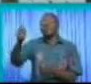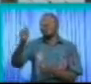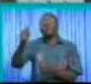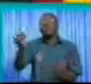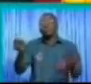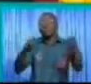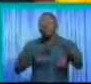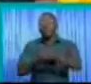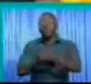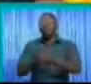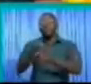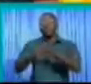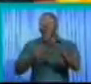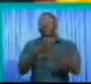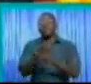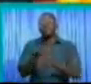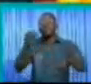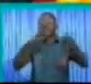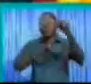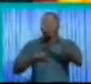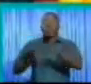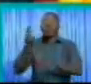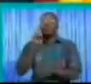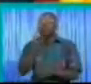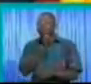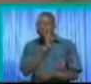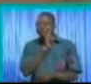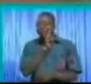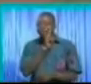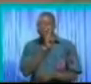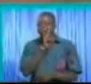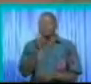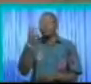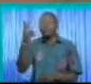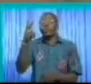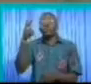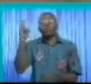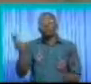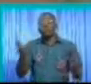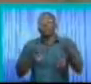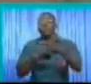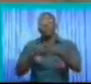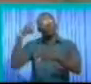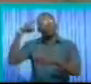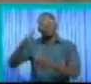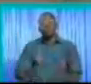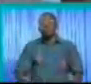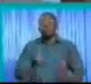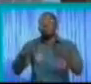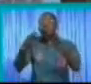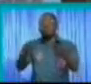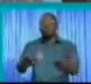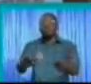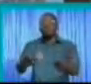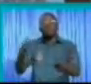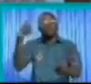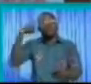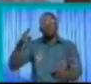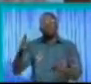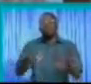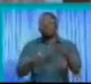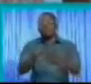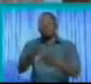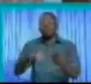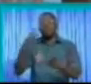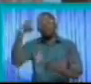Salon international du tourisme et de l'hôtellerie CITO, deux pavillons abritent les stands d'exposition. Le pavillon des régions